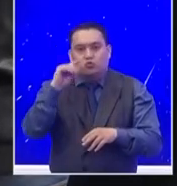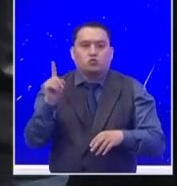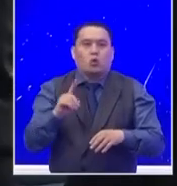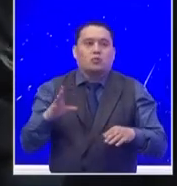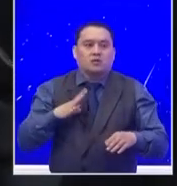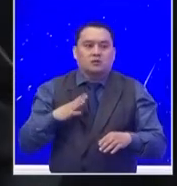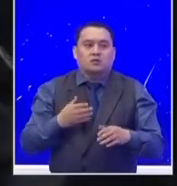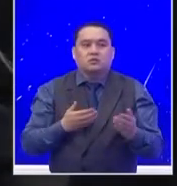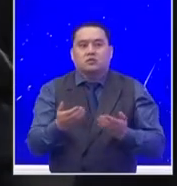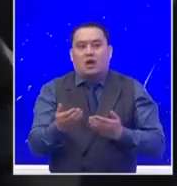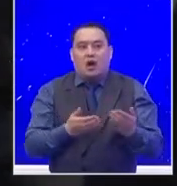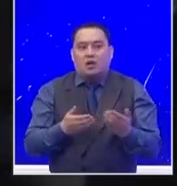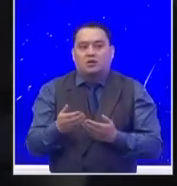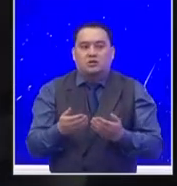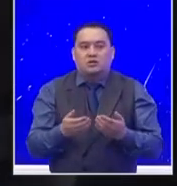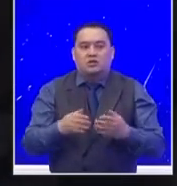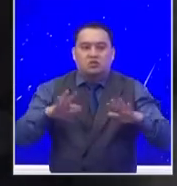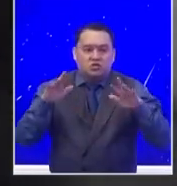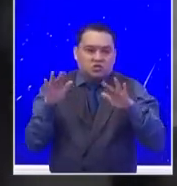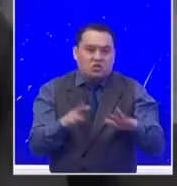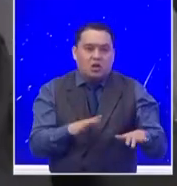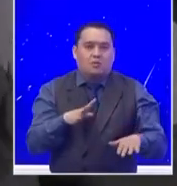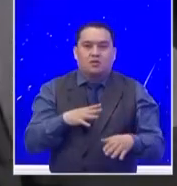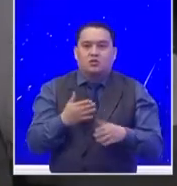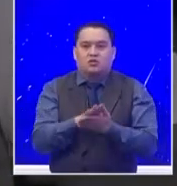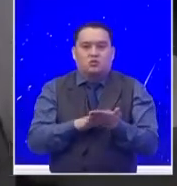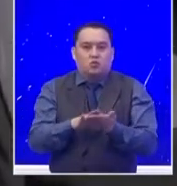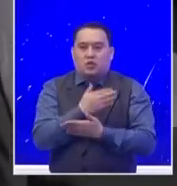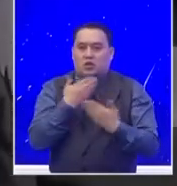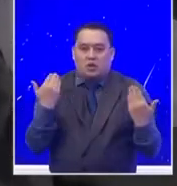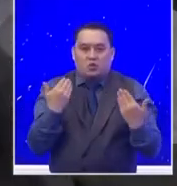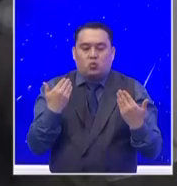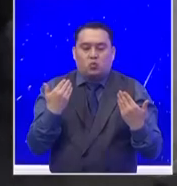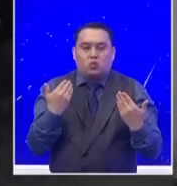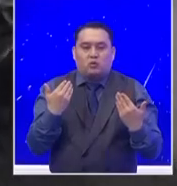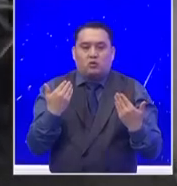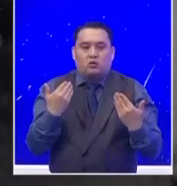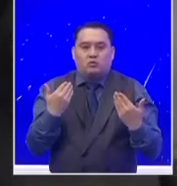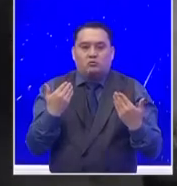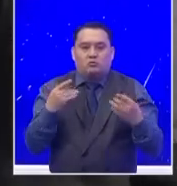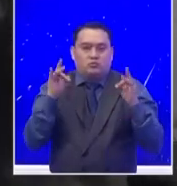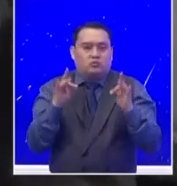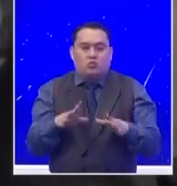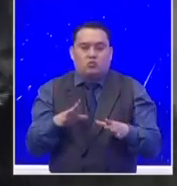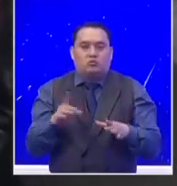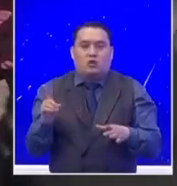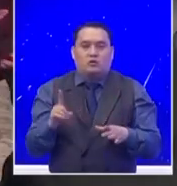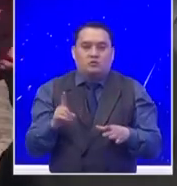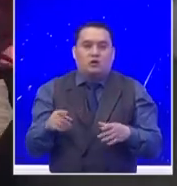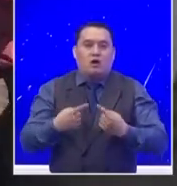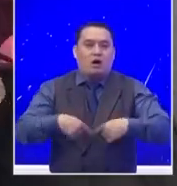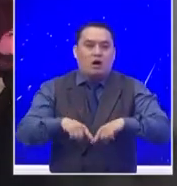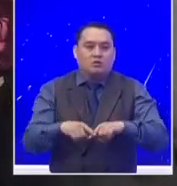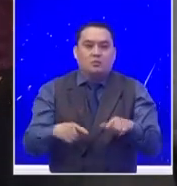были сани, лошади, был снег. Сейчас этого ничего нет, к сожалению. Ну, вот смотрю, организаторы все сделали,